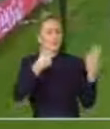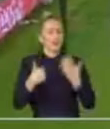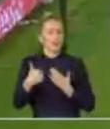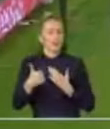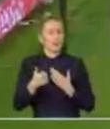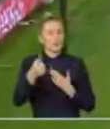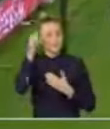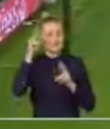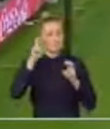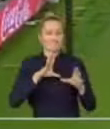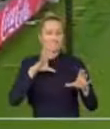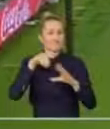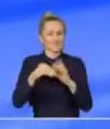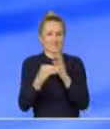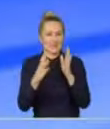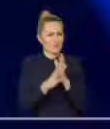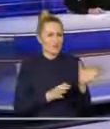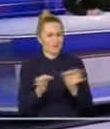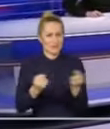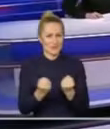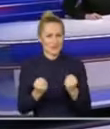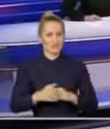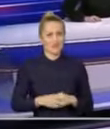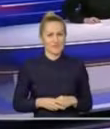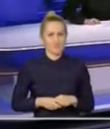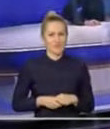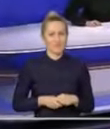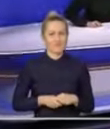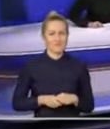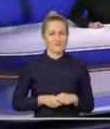historii. Granie do Roberta Lewandowskiego, przyjęcie w polu karnym.